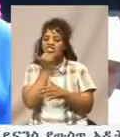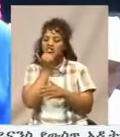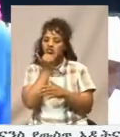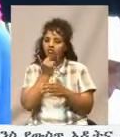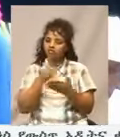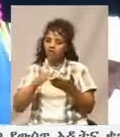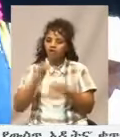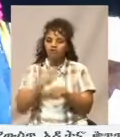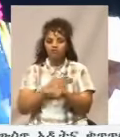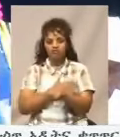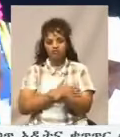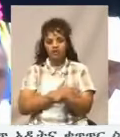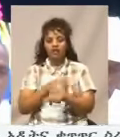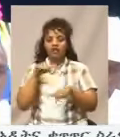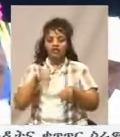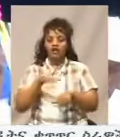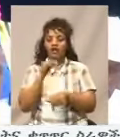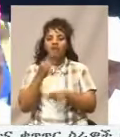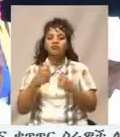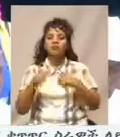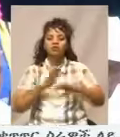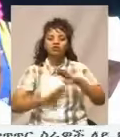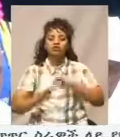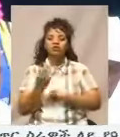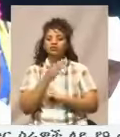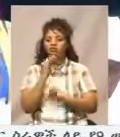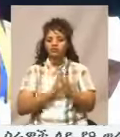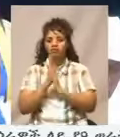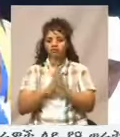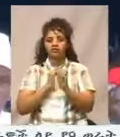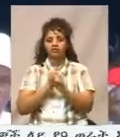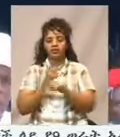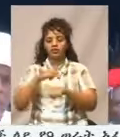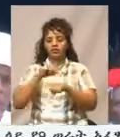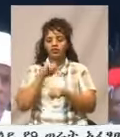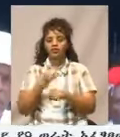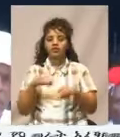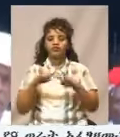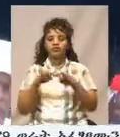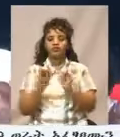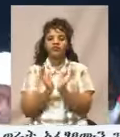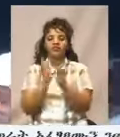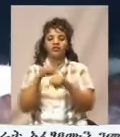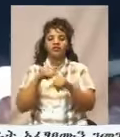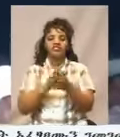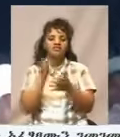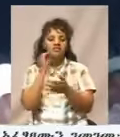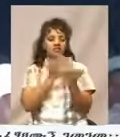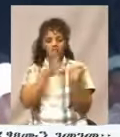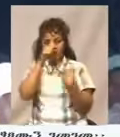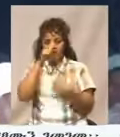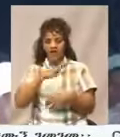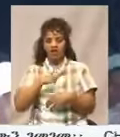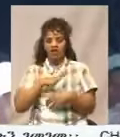የሚያርም ለዛሬና ለመጪ ትውልድ ጥቅምና ፍላጎት የሚሰራ ፓርቲ ነው። የዞኑ ብልጽግና ፓርቲ ጽህፈት ቤት ኃላፊ አቶ መንግስቱ